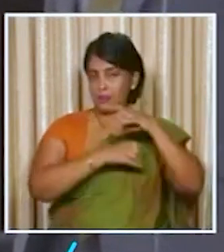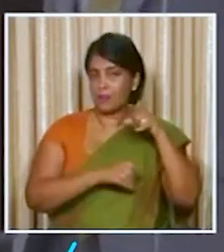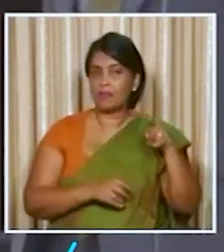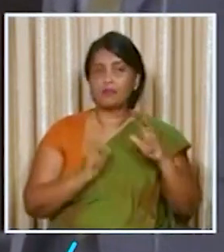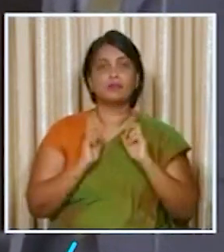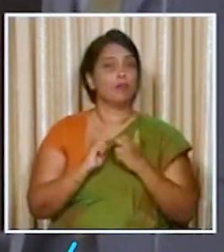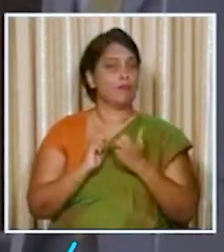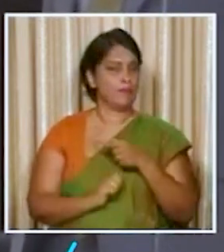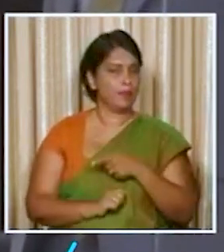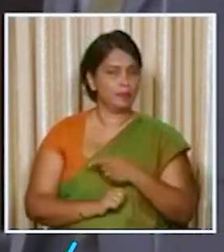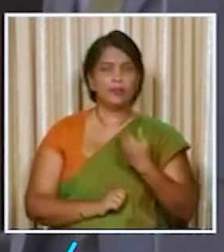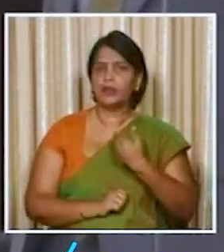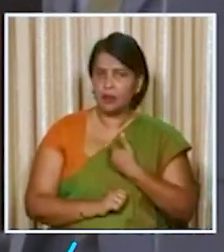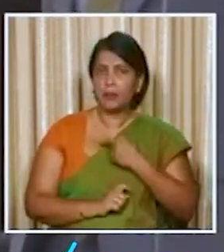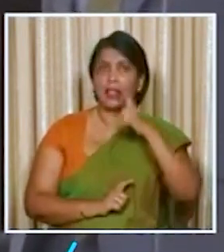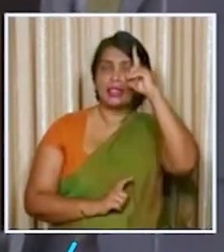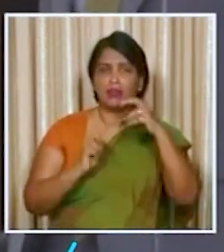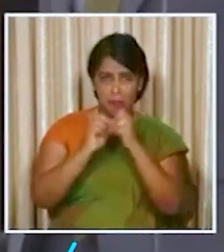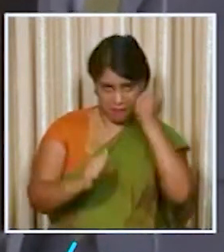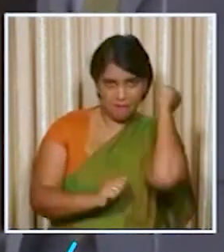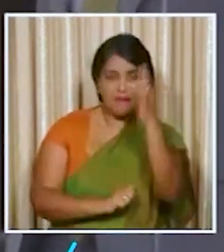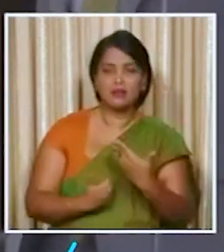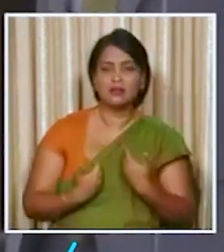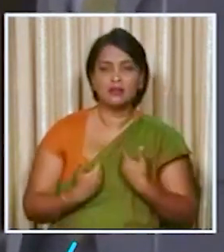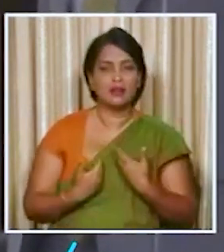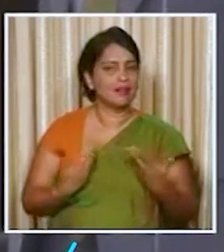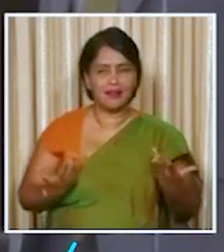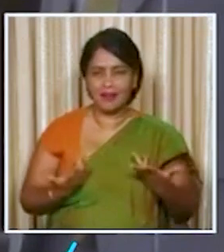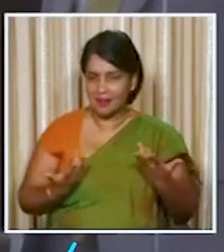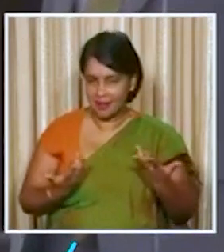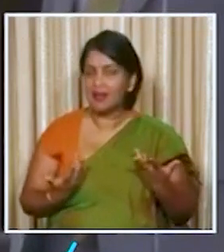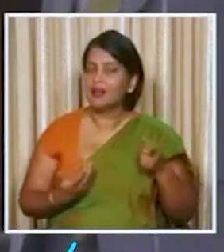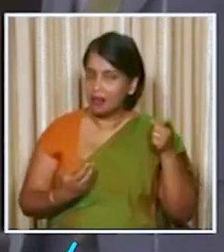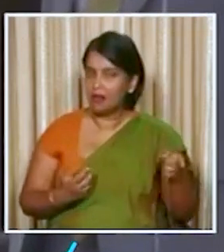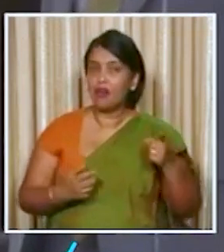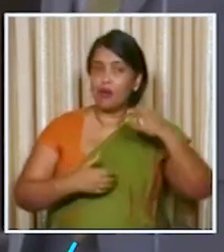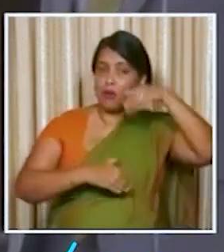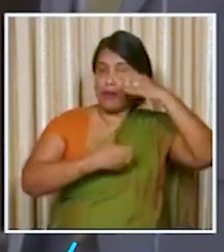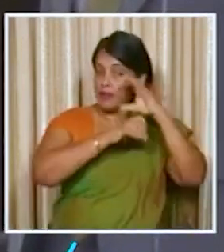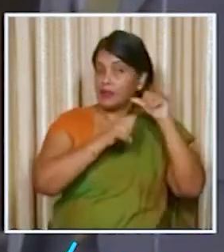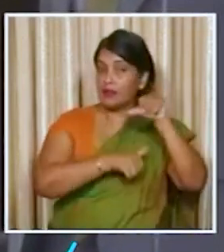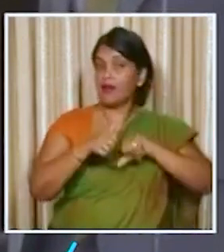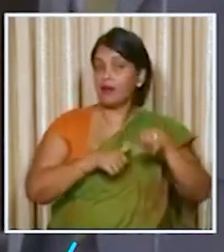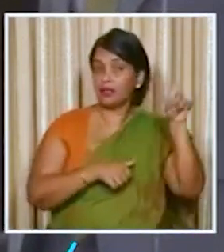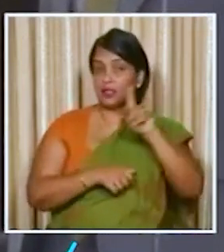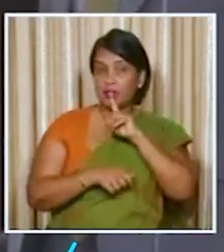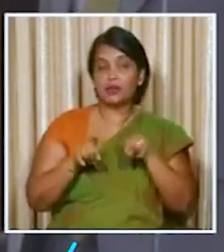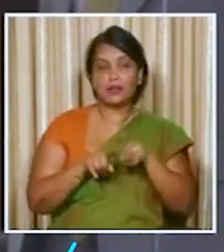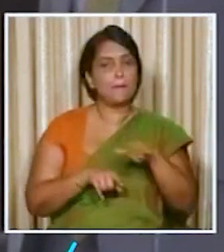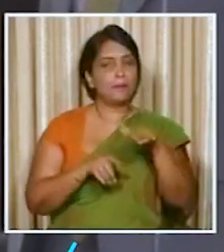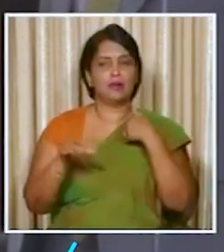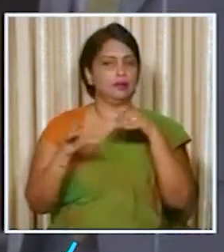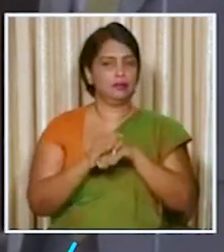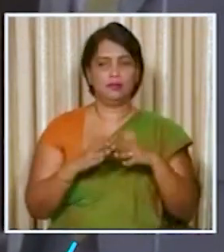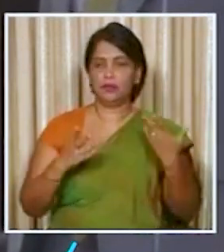හානි කරා කියලා. අපි දෙයියෝට අපි හානි කරනවද? නෑනේ. දැන් ඒකේ පුරාවිද්‍ය ආයතනය ඔබතුමා කියපු විදිහට අපි ප්‍රදේශේ නැහැ.